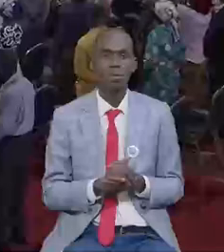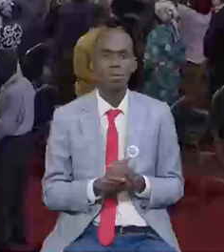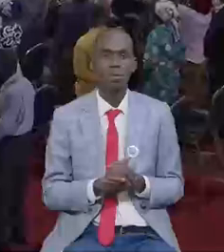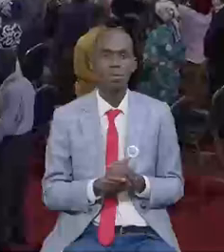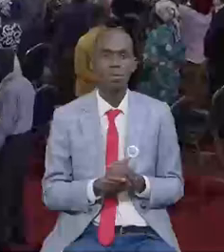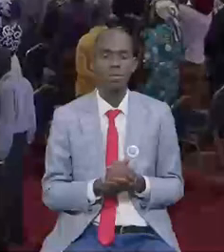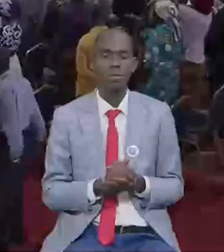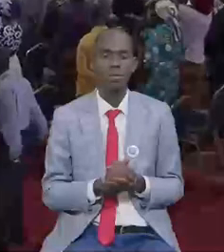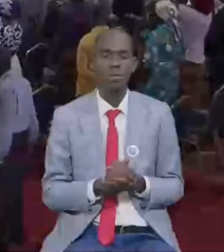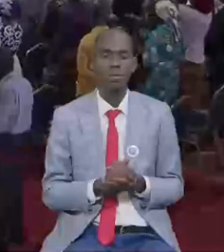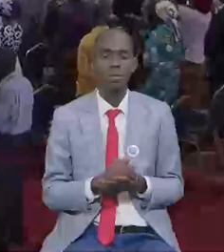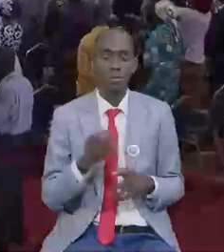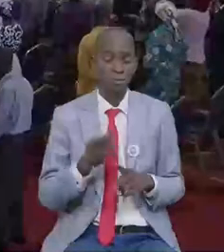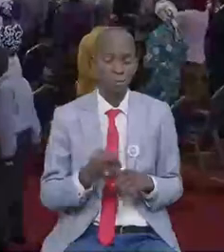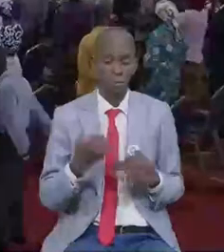Désormais,